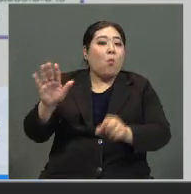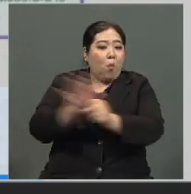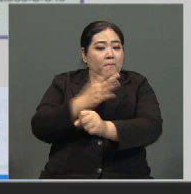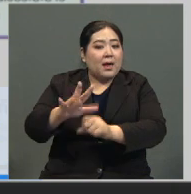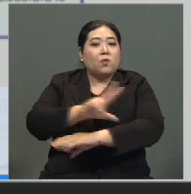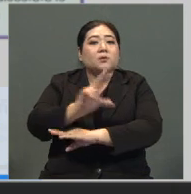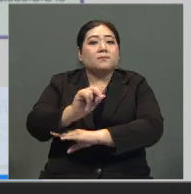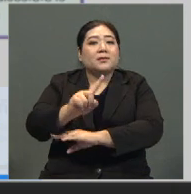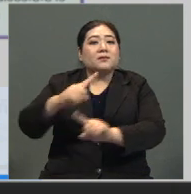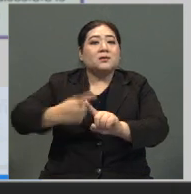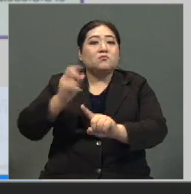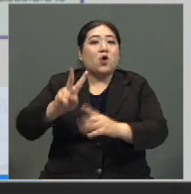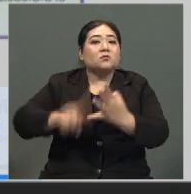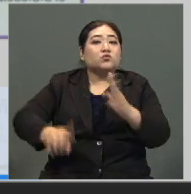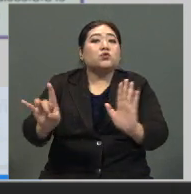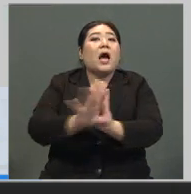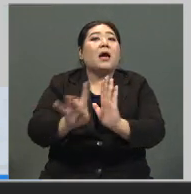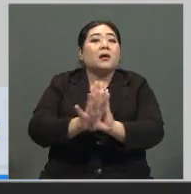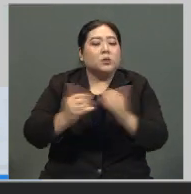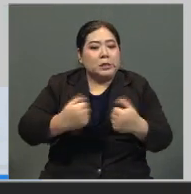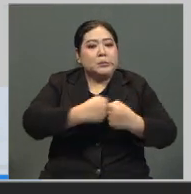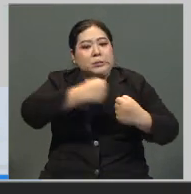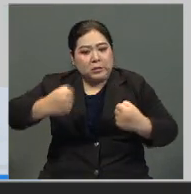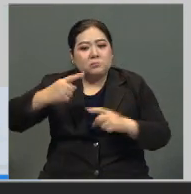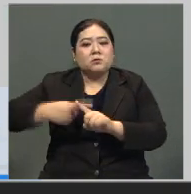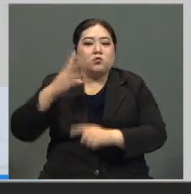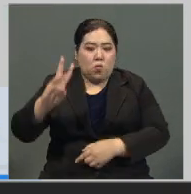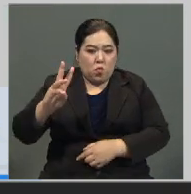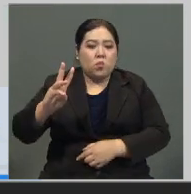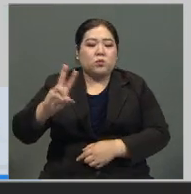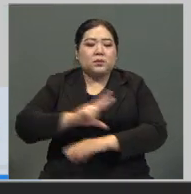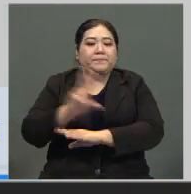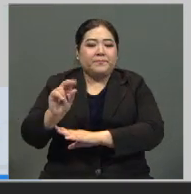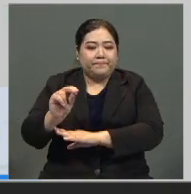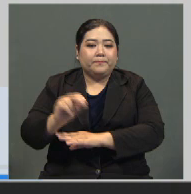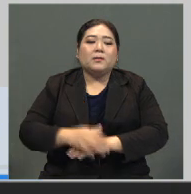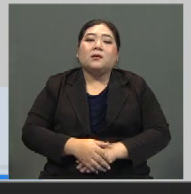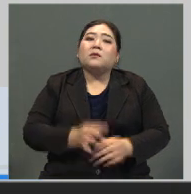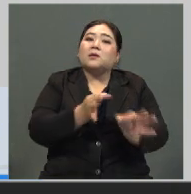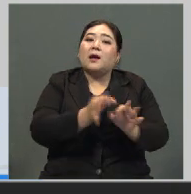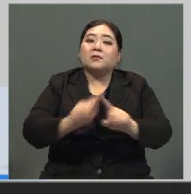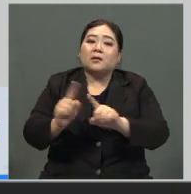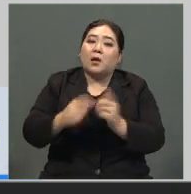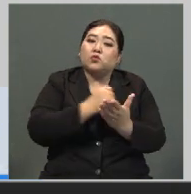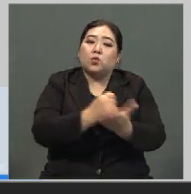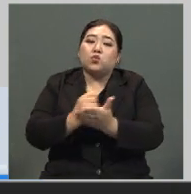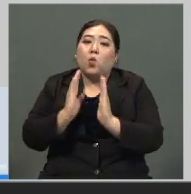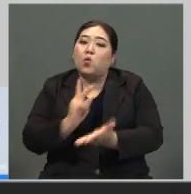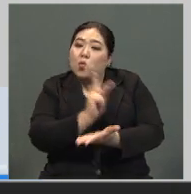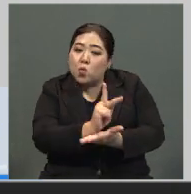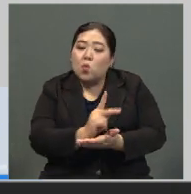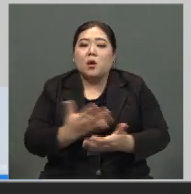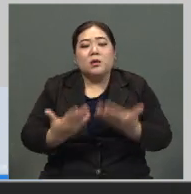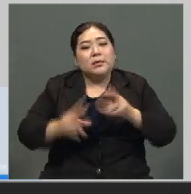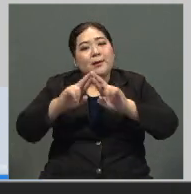เมวท 31 ทันวาคมให้สถาบัการเงินเร่งรัดให้ความช่วยเหือลกนี่ทุกประเภททั้งลกนี่รายย่อย